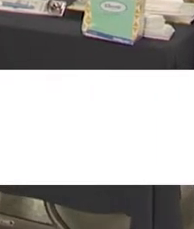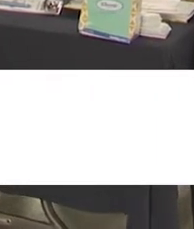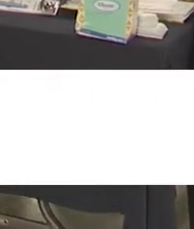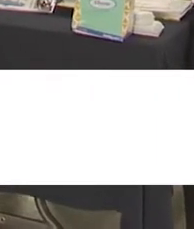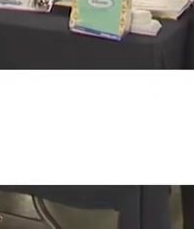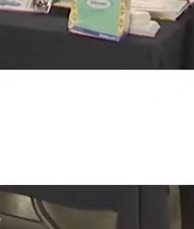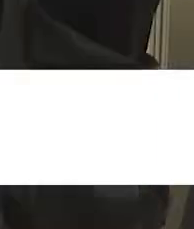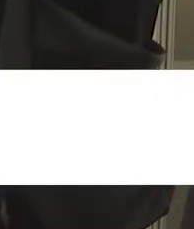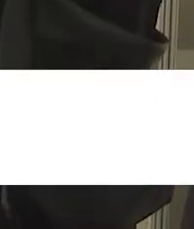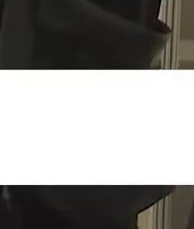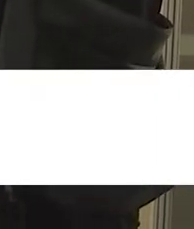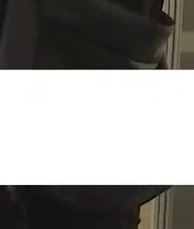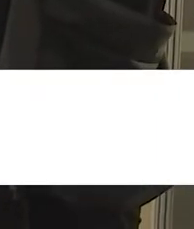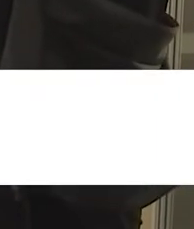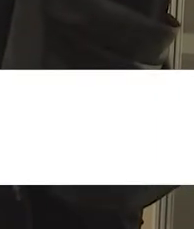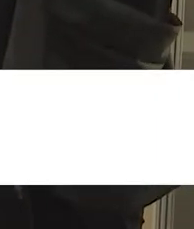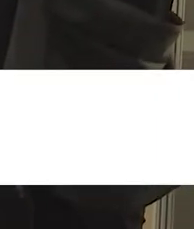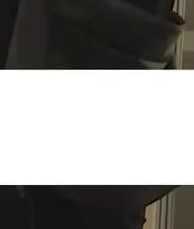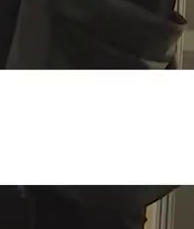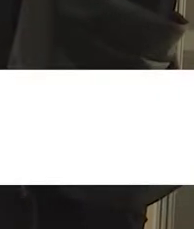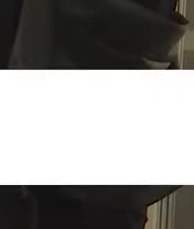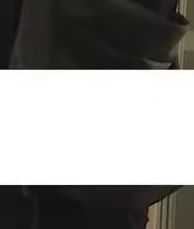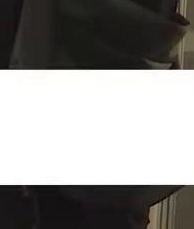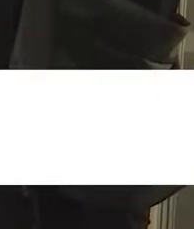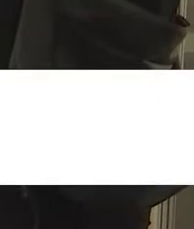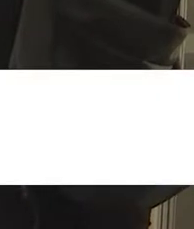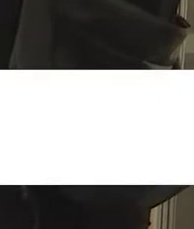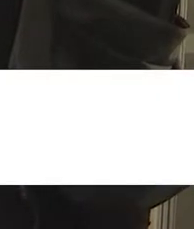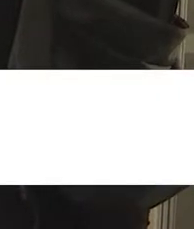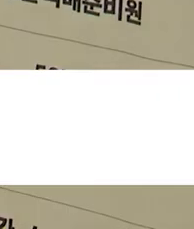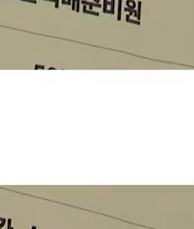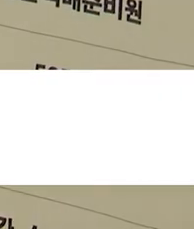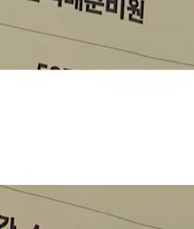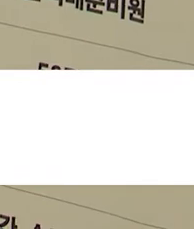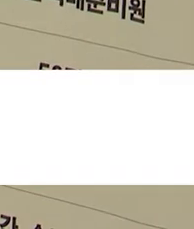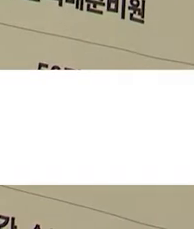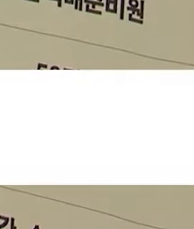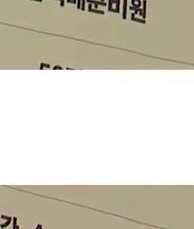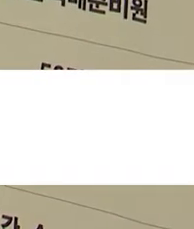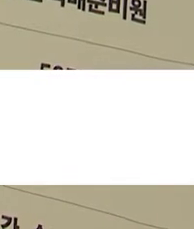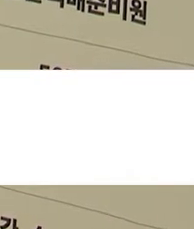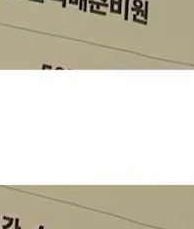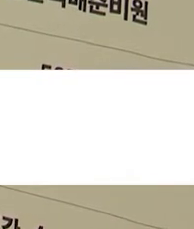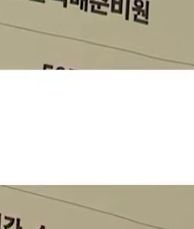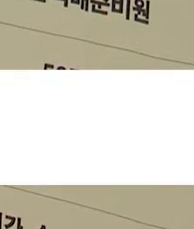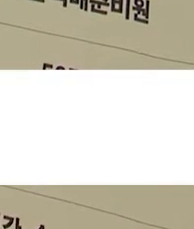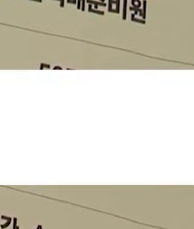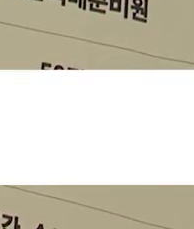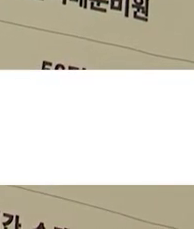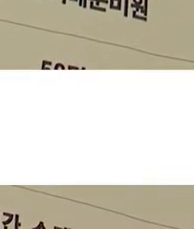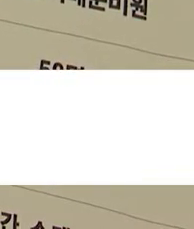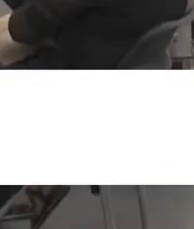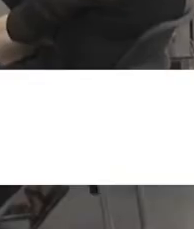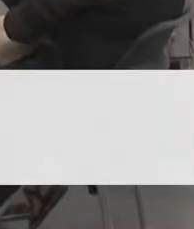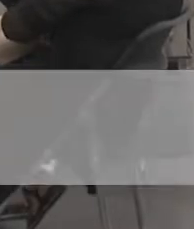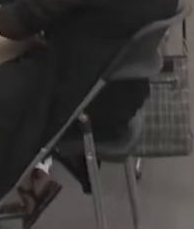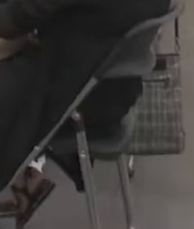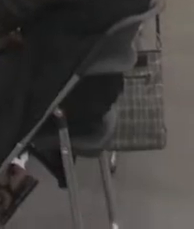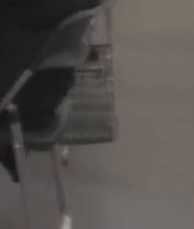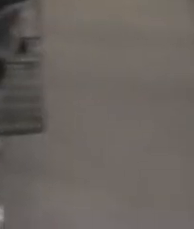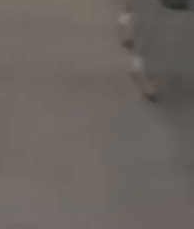지난 7월 5일 곰달래 문화복지센터 7층 강당에서 2022 강서구 취업박람회가 성황리에 개최됐습니다.